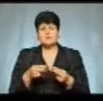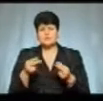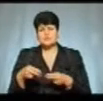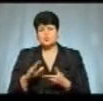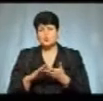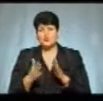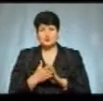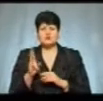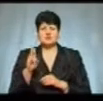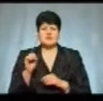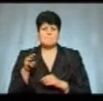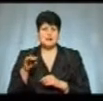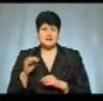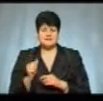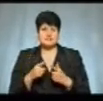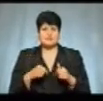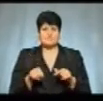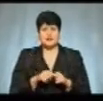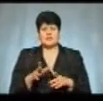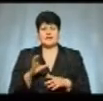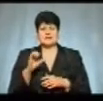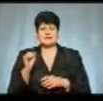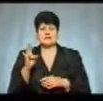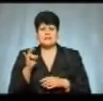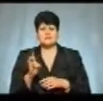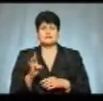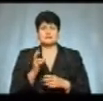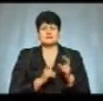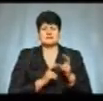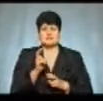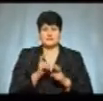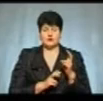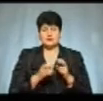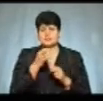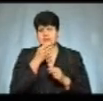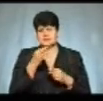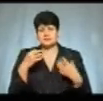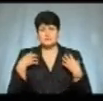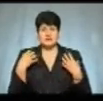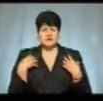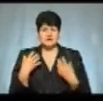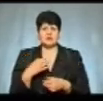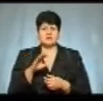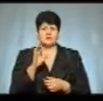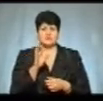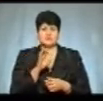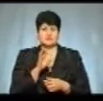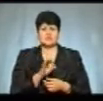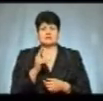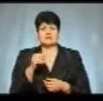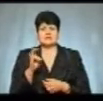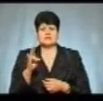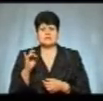з Шепетівською філією «Укрветсанзаводу», розповів начальник управління ветеринарії Держпродспоживслужби області Олександр